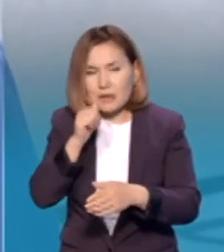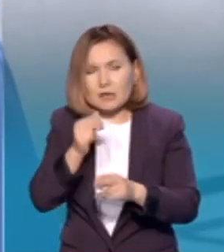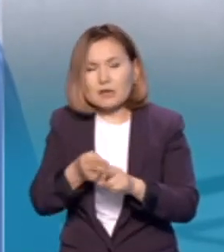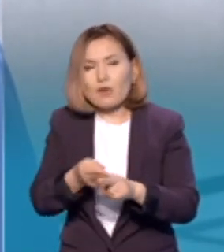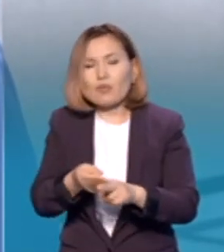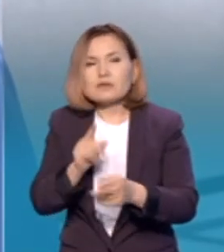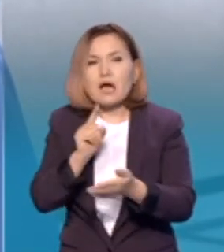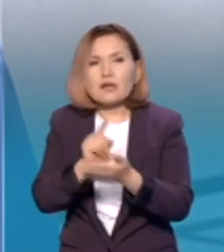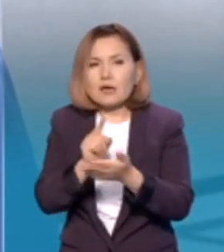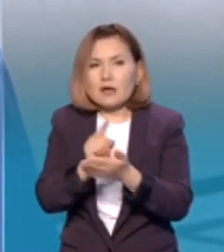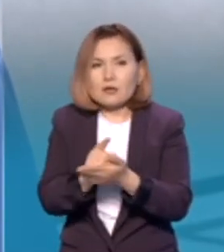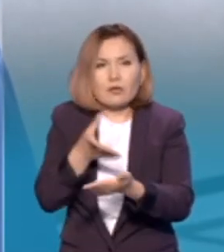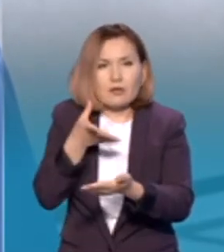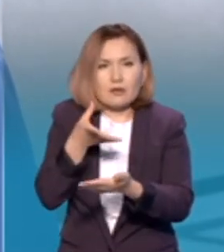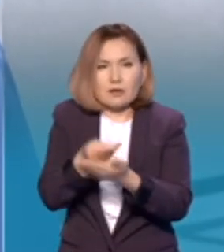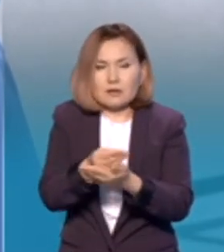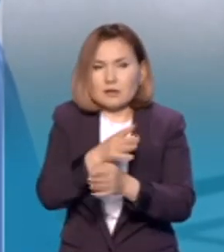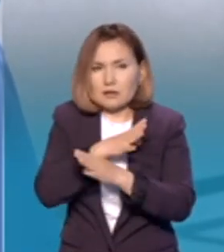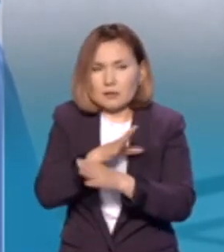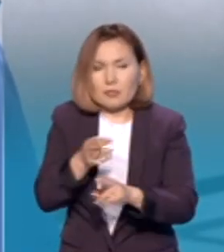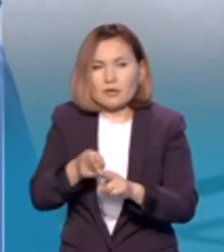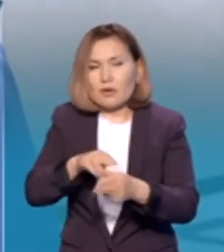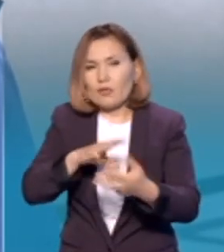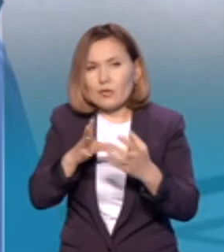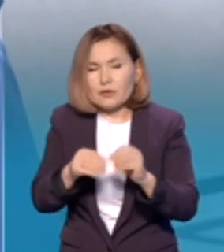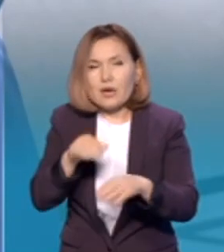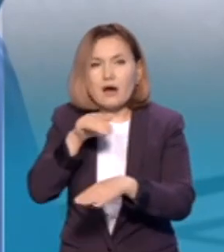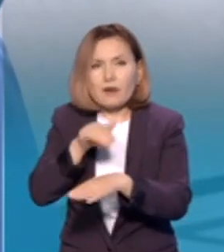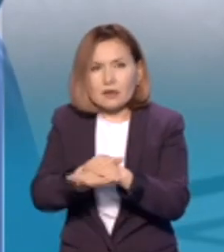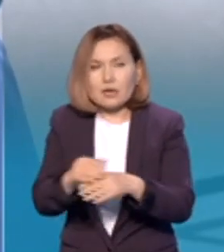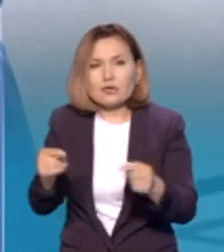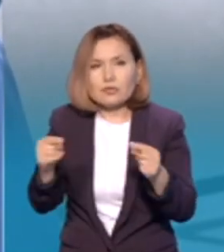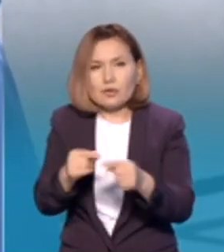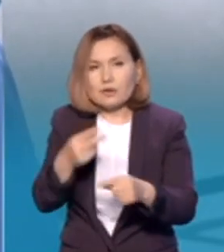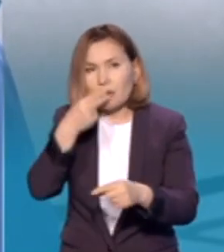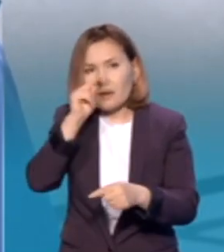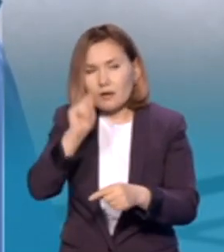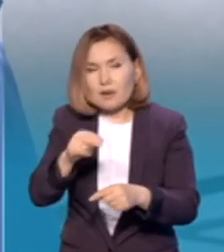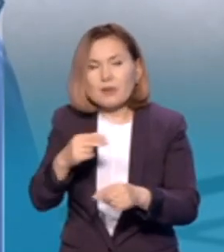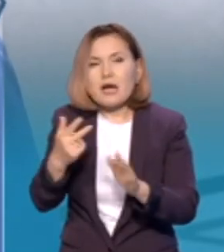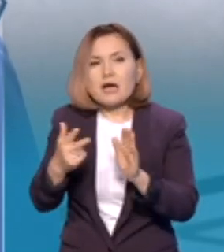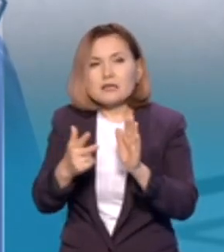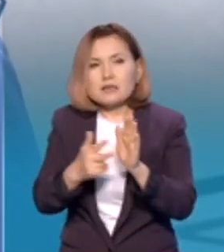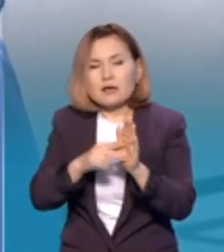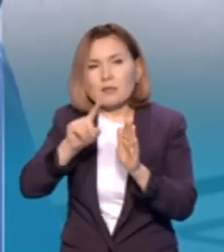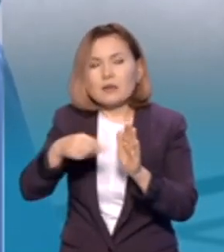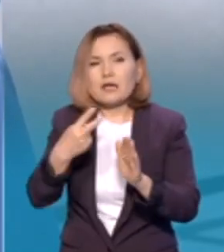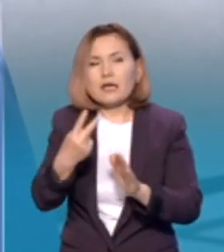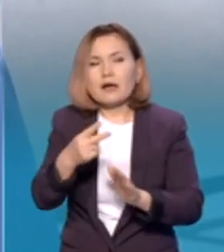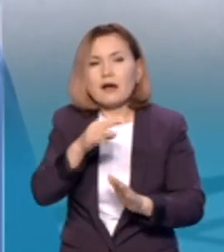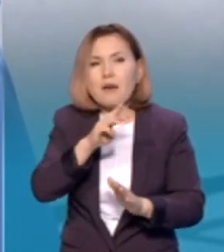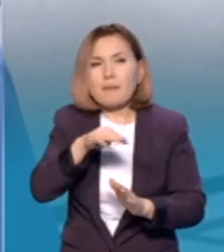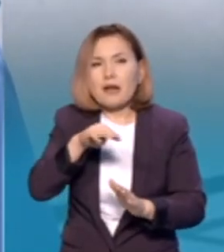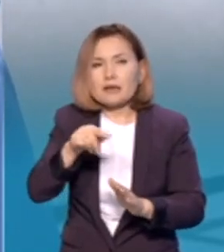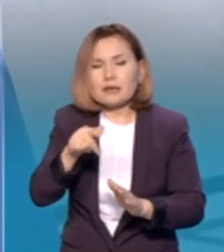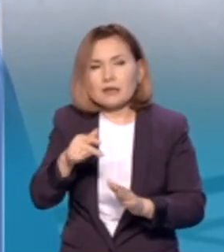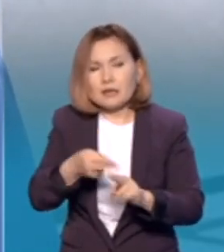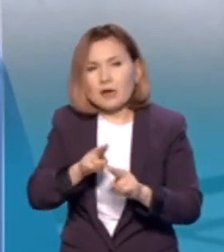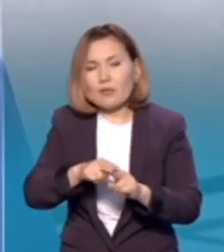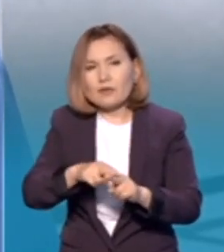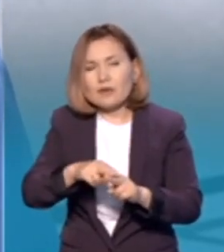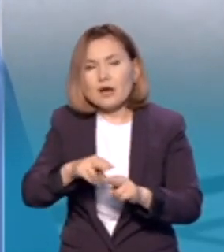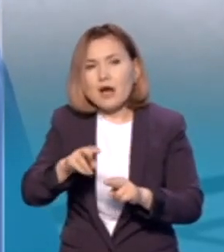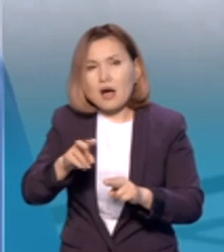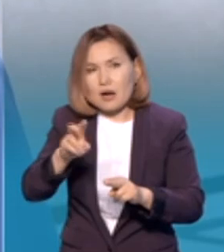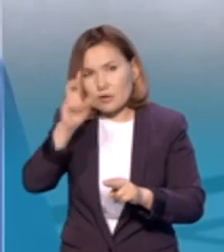төлеудің дұрыстығына тексеру жүргізді. Аталған фактілер расталды, нәтижесінде 8,2 миллиард теңге көлемінде қосымша